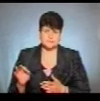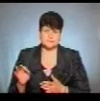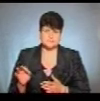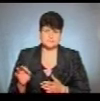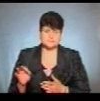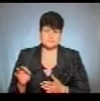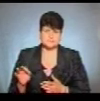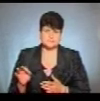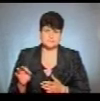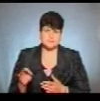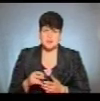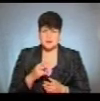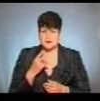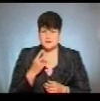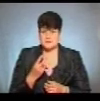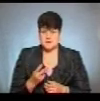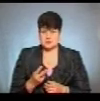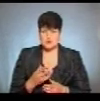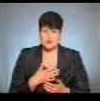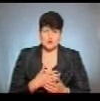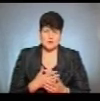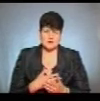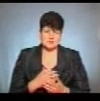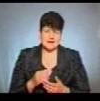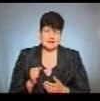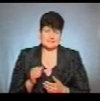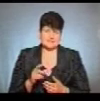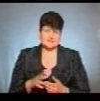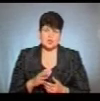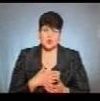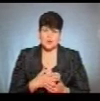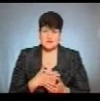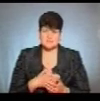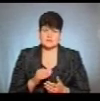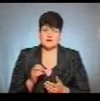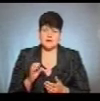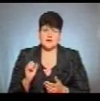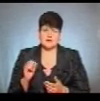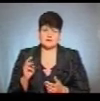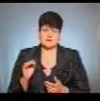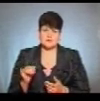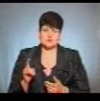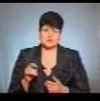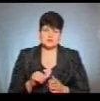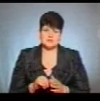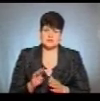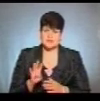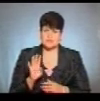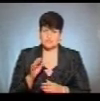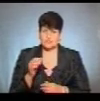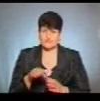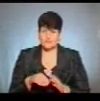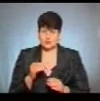Росією, бачимо громадського активіста. Ну, громадський активіст у нас по 164-му виборчому окрузі